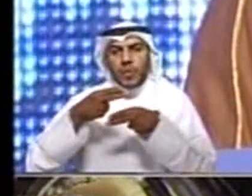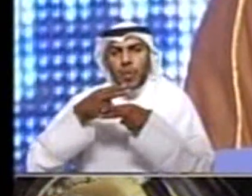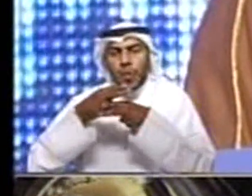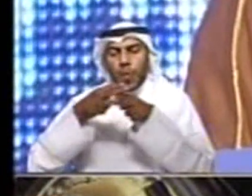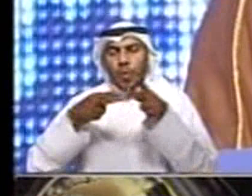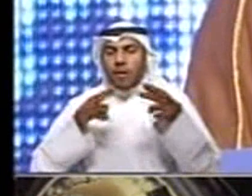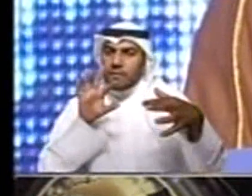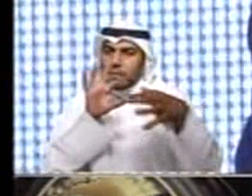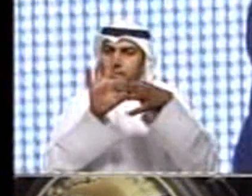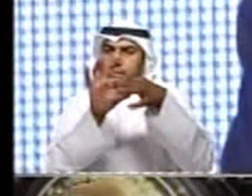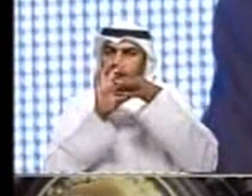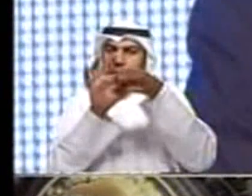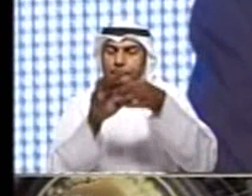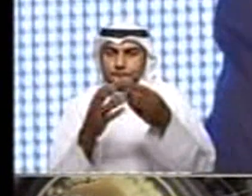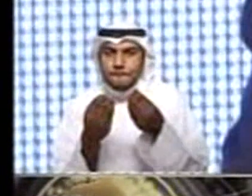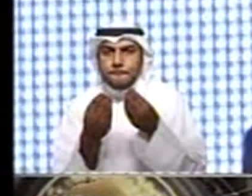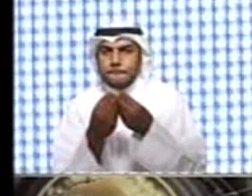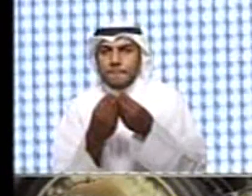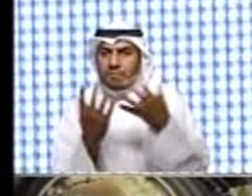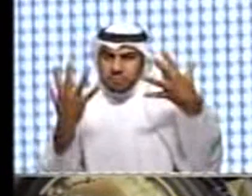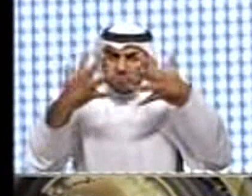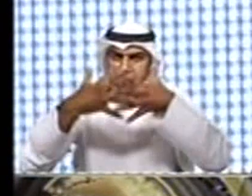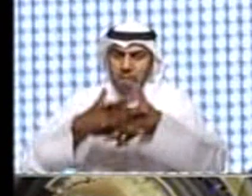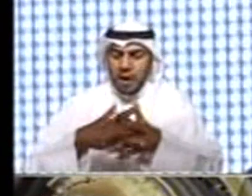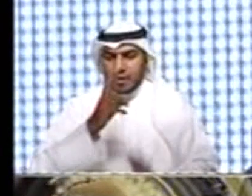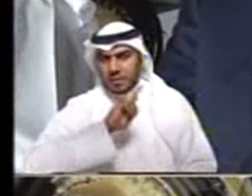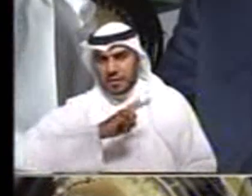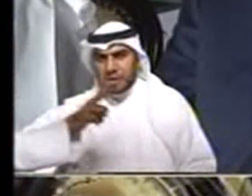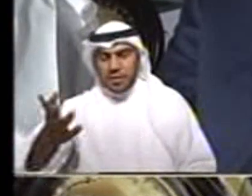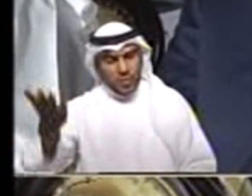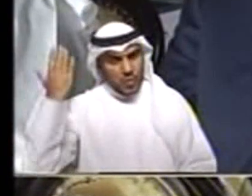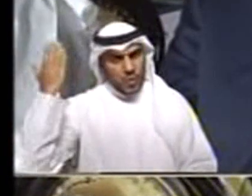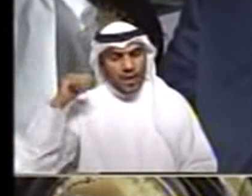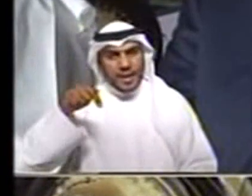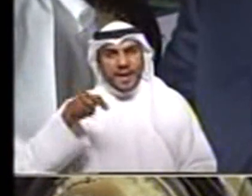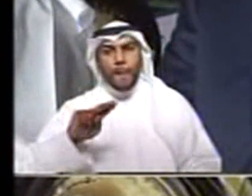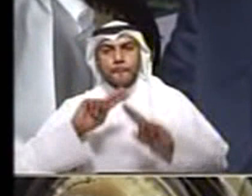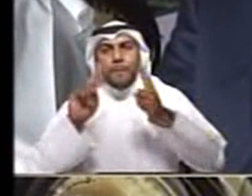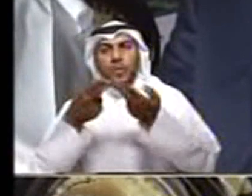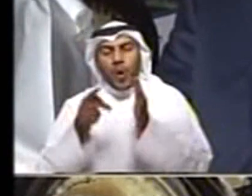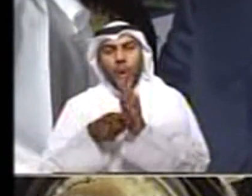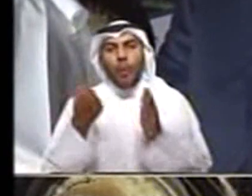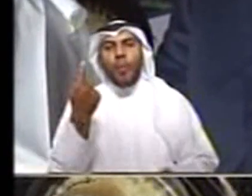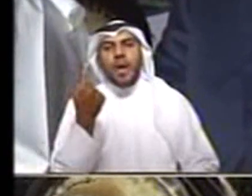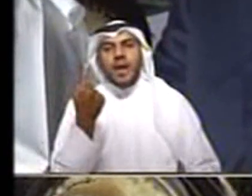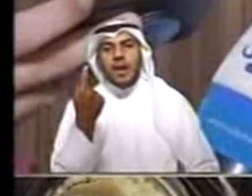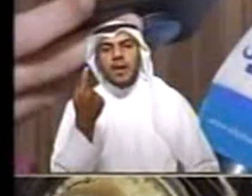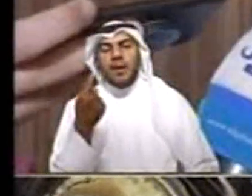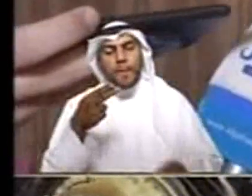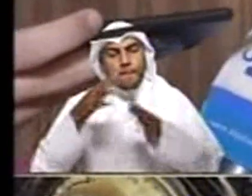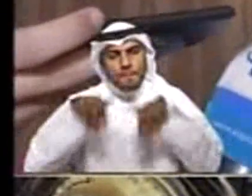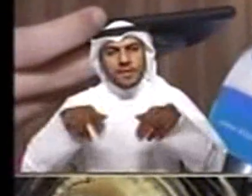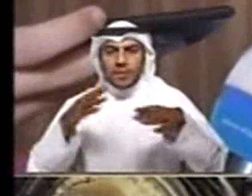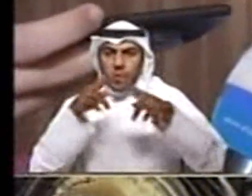الكويت ومصر وتعزيزا للشراكة الاستراتيجية بينهما، عقد الملتقى الأول للتعاون المصري الكويتي.